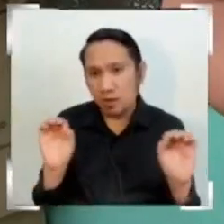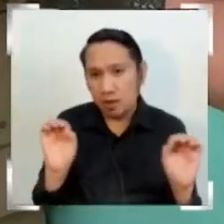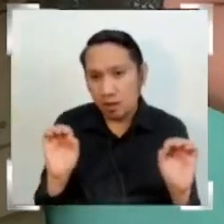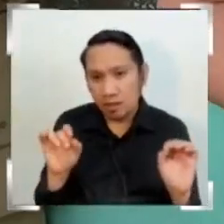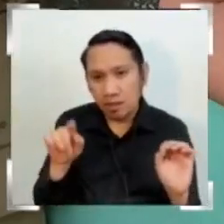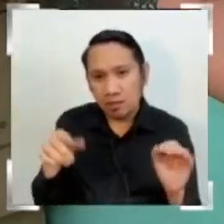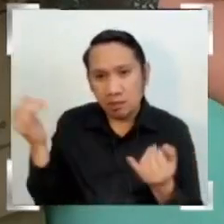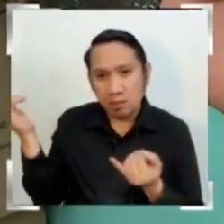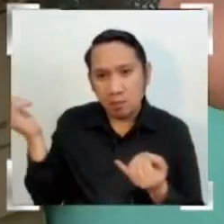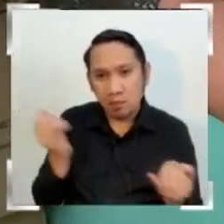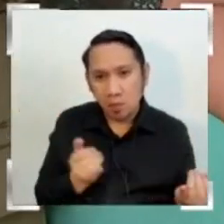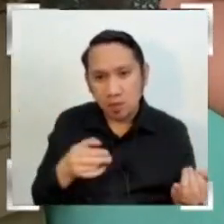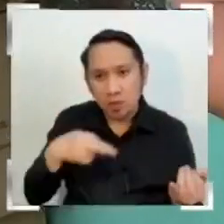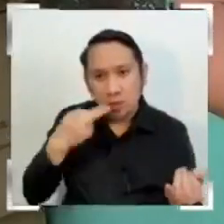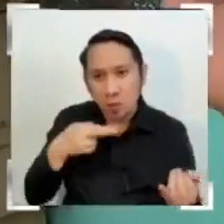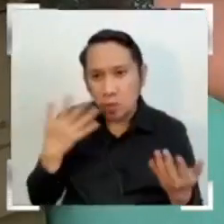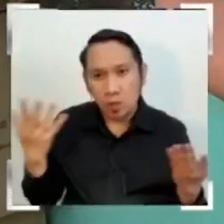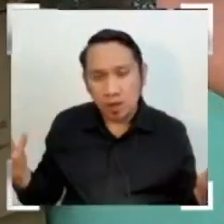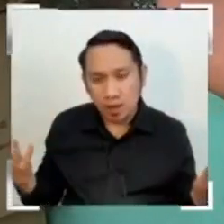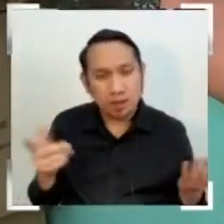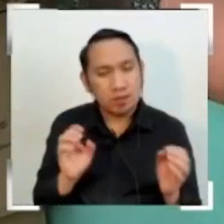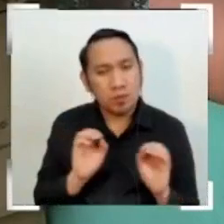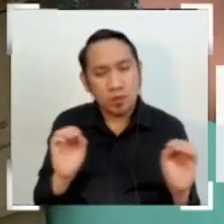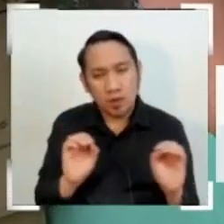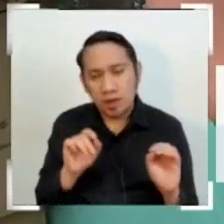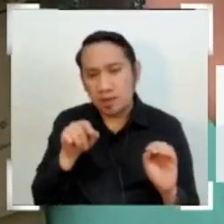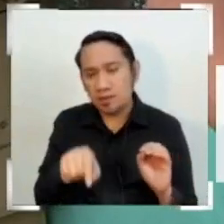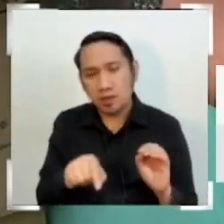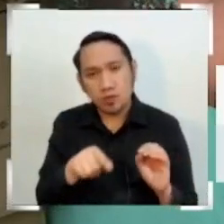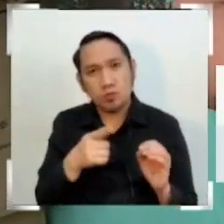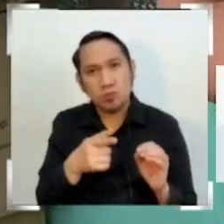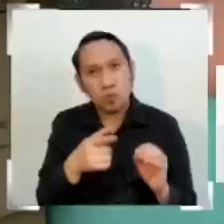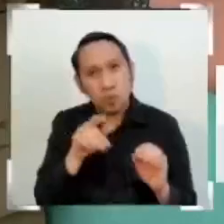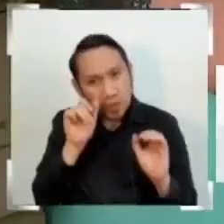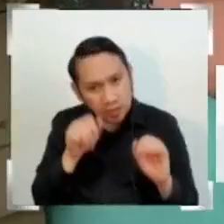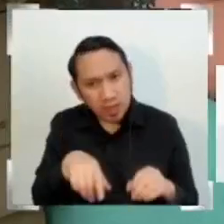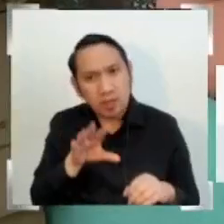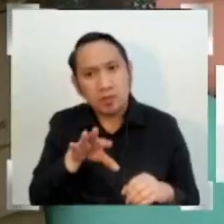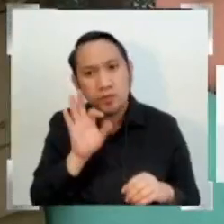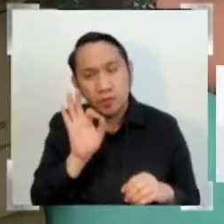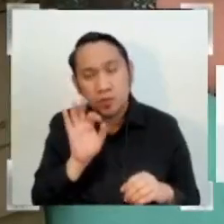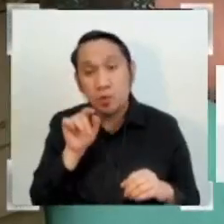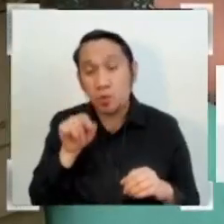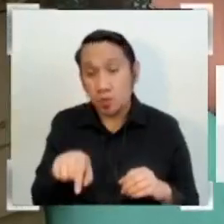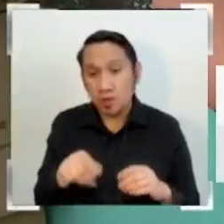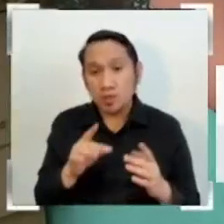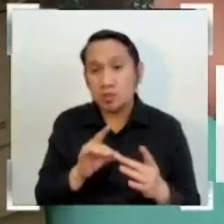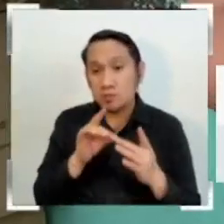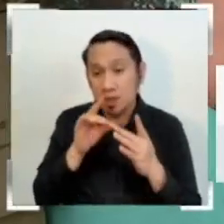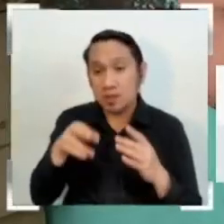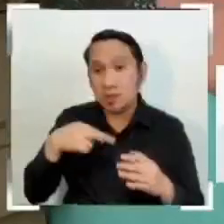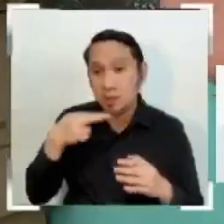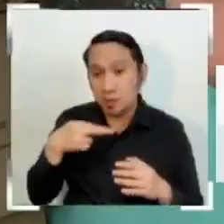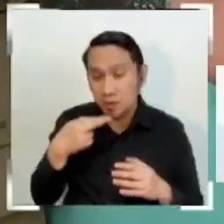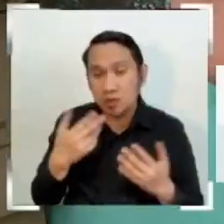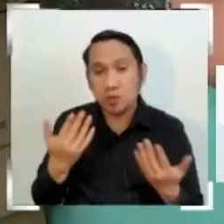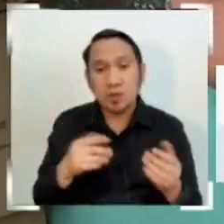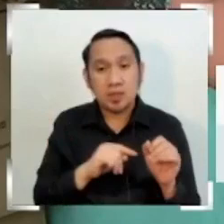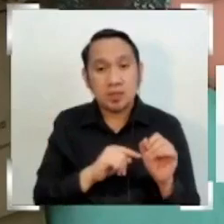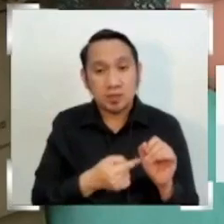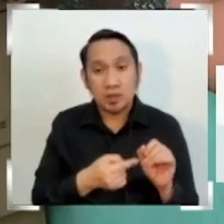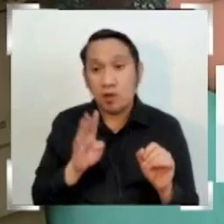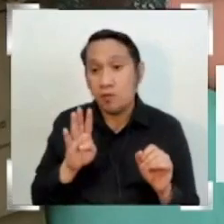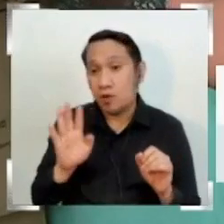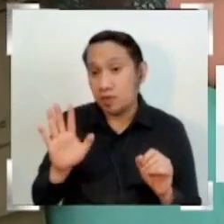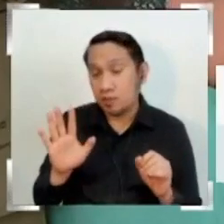bigas. Wala na rin mabiling regular at well-milled rice. Ang mabibili na lang, mga premium at special rice na nagsisimula sa 45 pesos